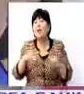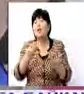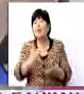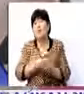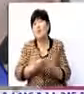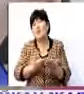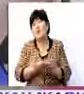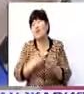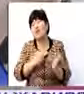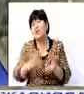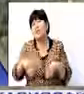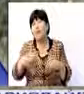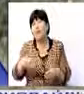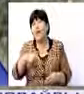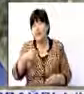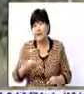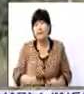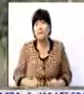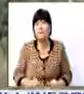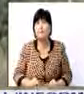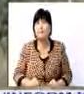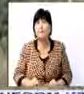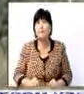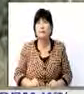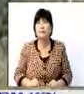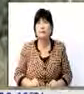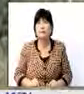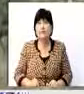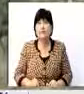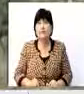реттеп беретіндігін айтты. Әкімжан Жолтаев, Бөгенбай Абасилов, Қанат Махамбетов, Қызылорда телеарнасы.